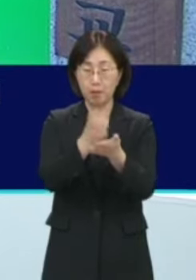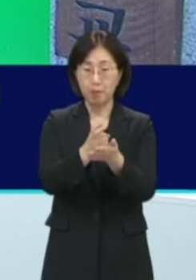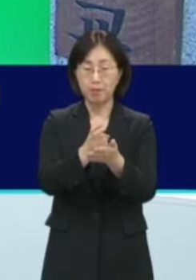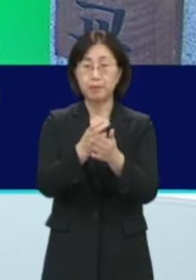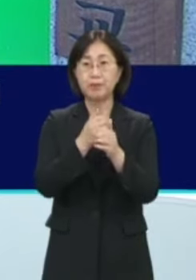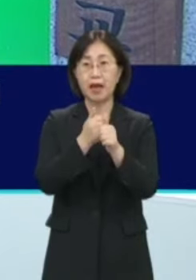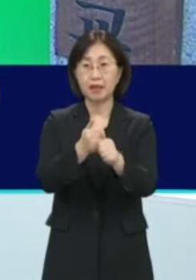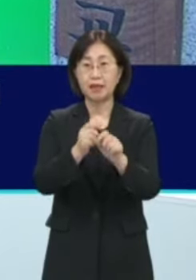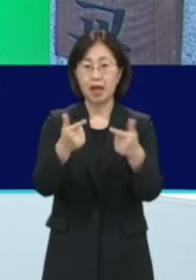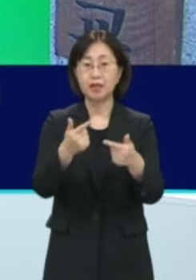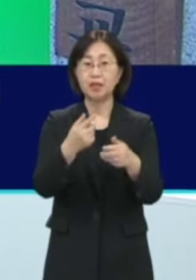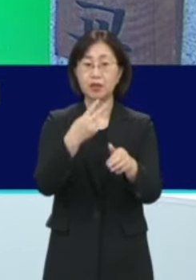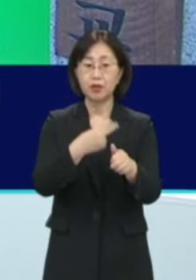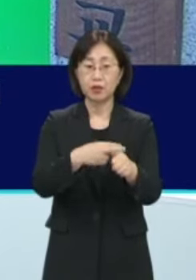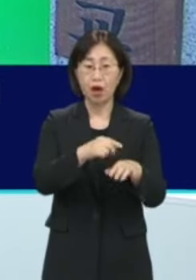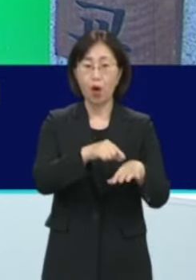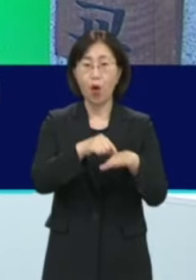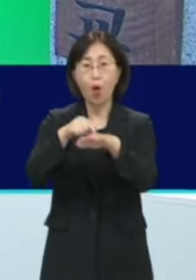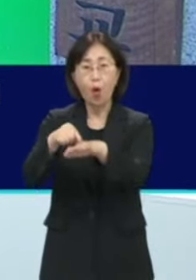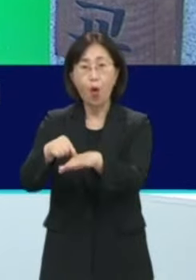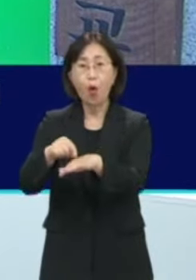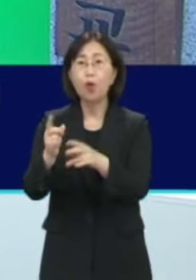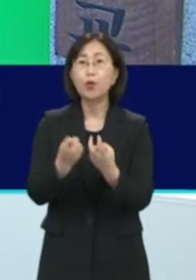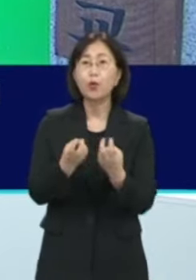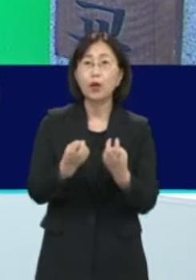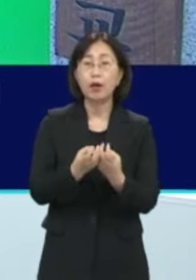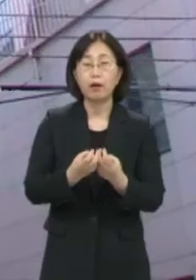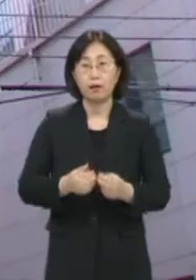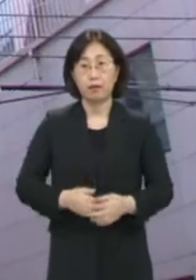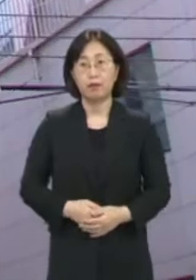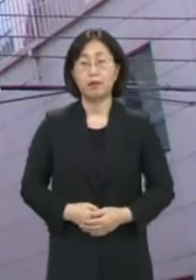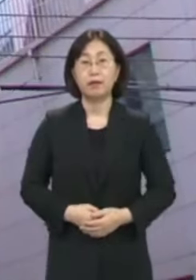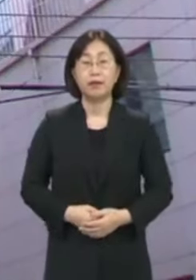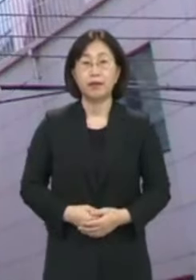풀어야 할 과제입니다. 이수복 기자의 보도입니다.